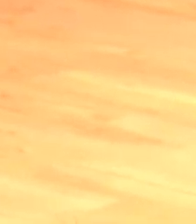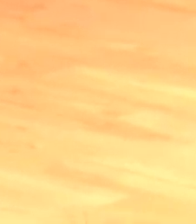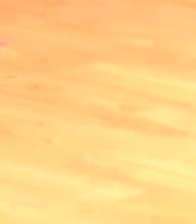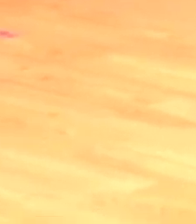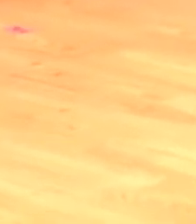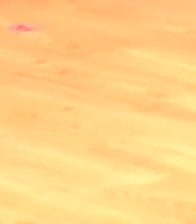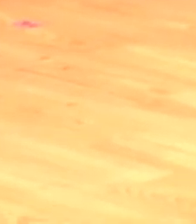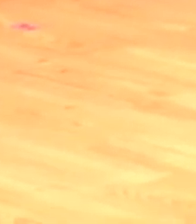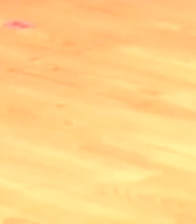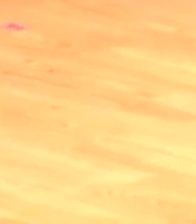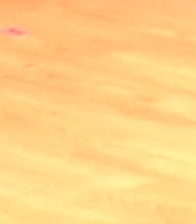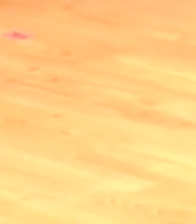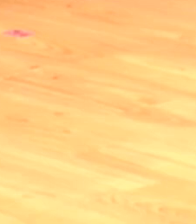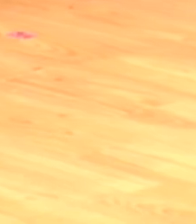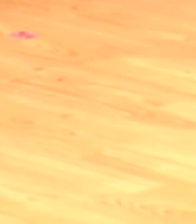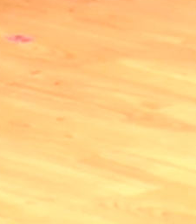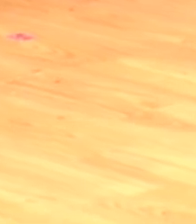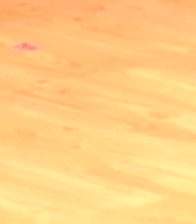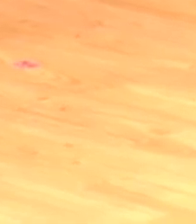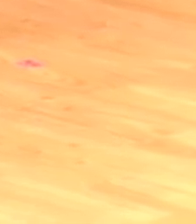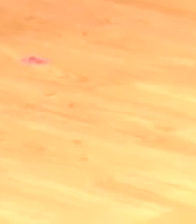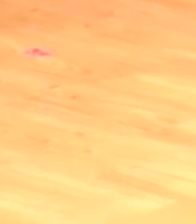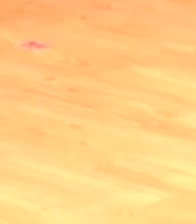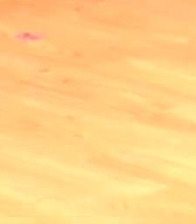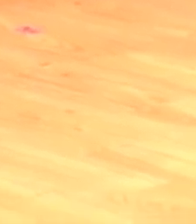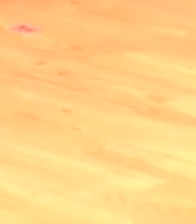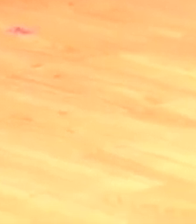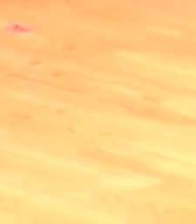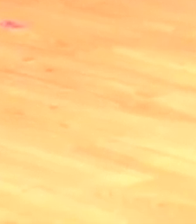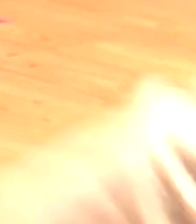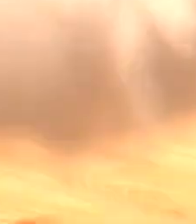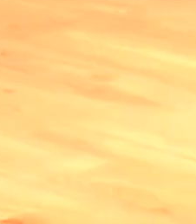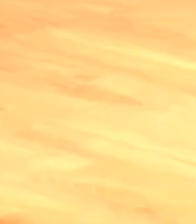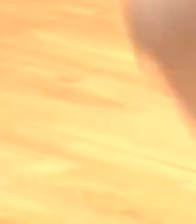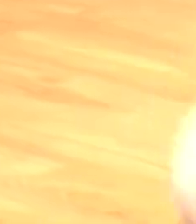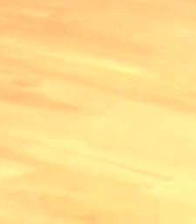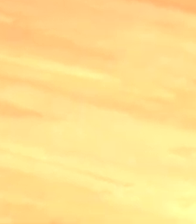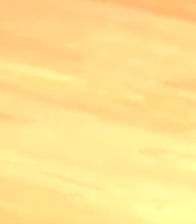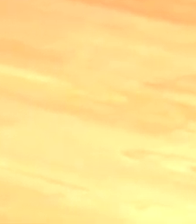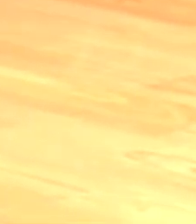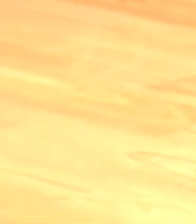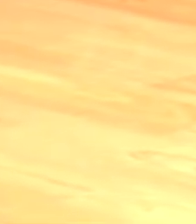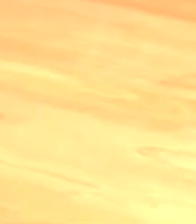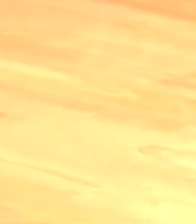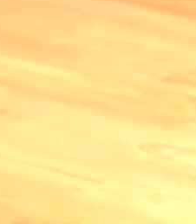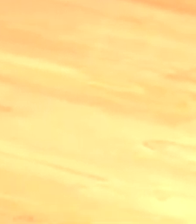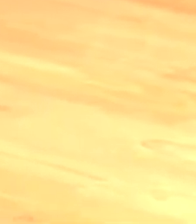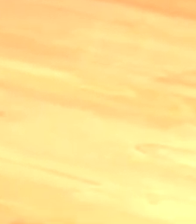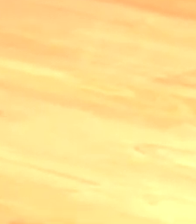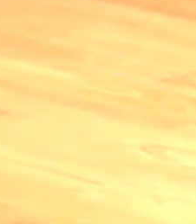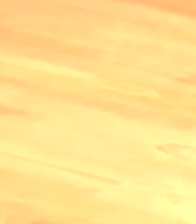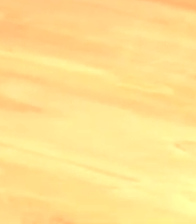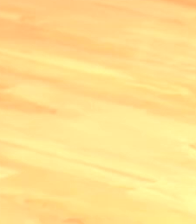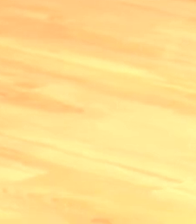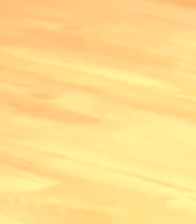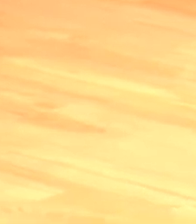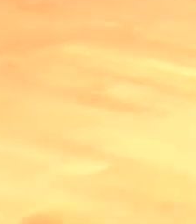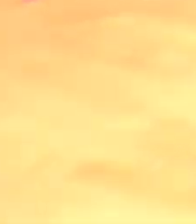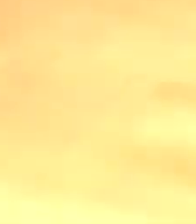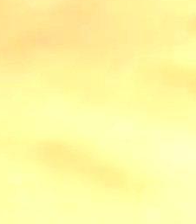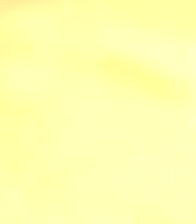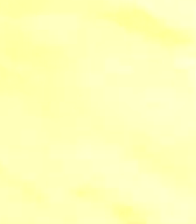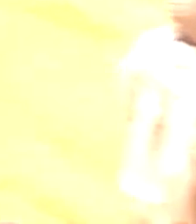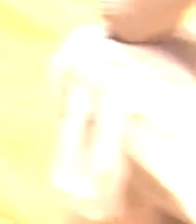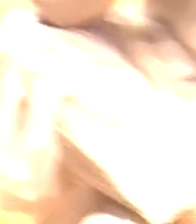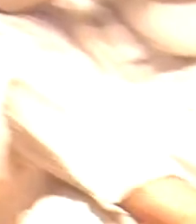もう優しい光の翼がねぇ画面の向こうまでなら広がった感じがしましたけどね good on 屋